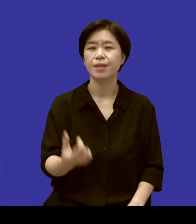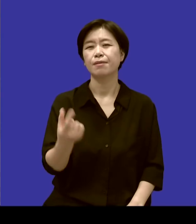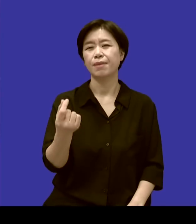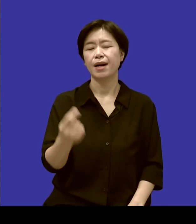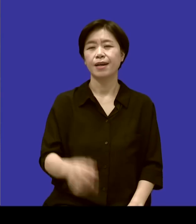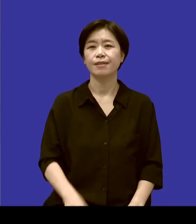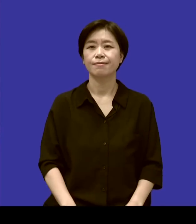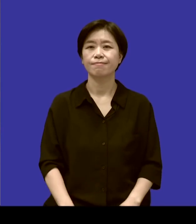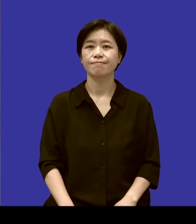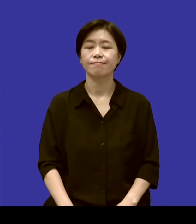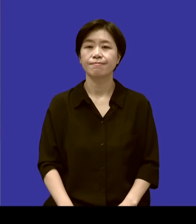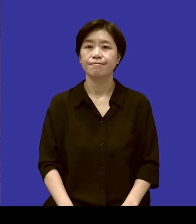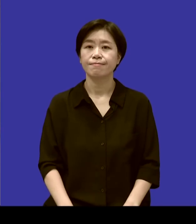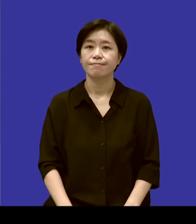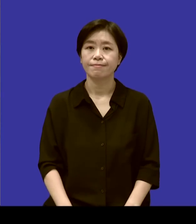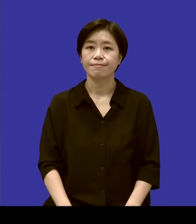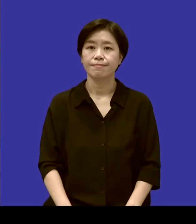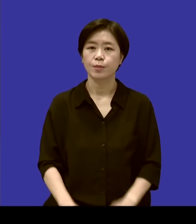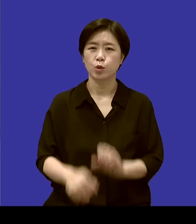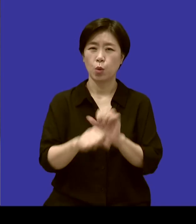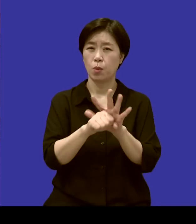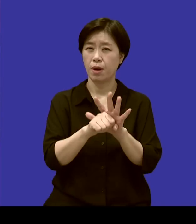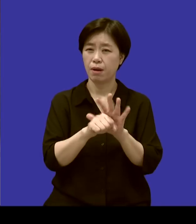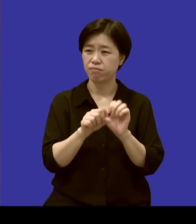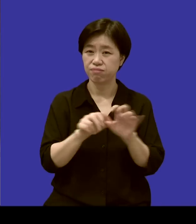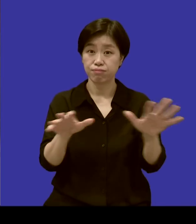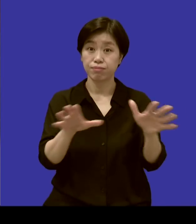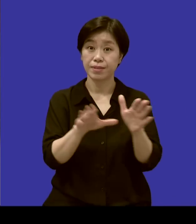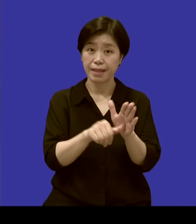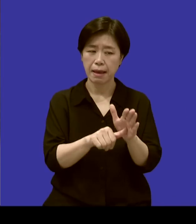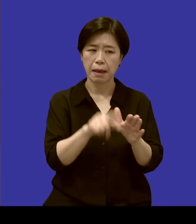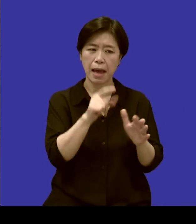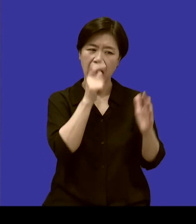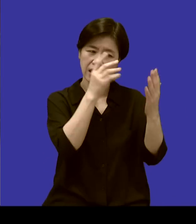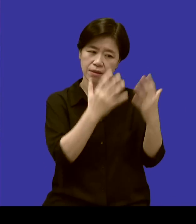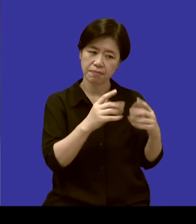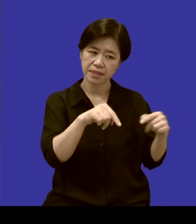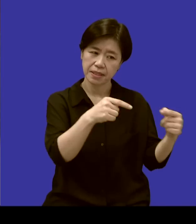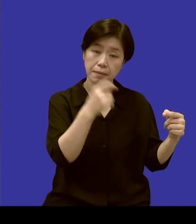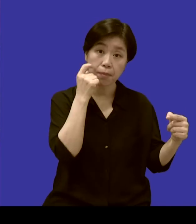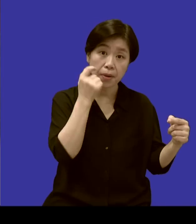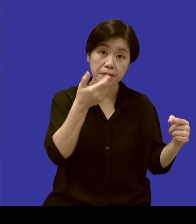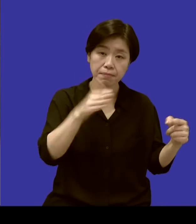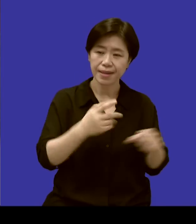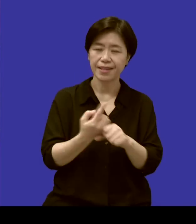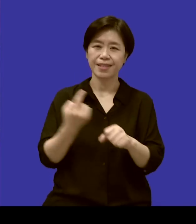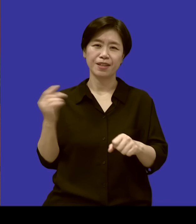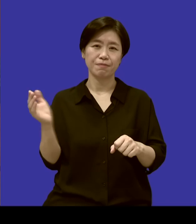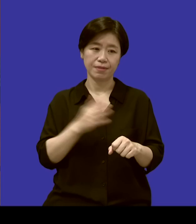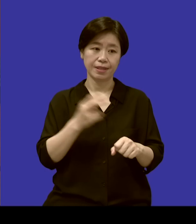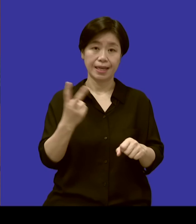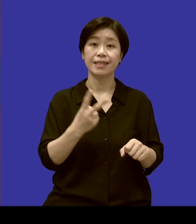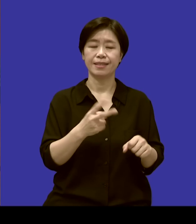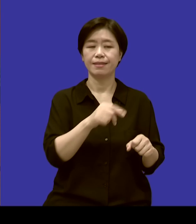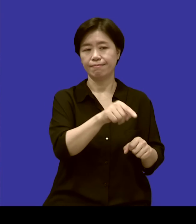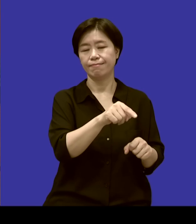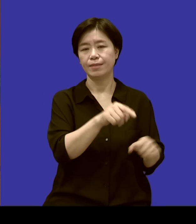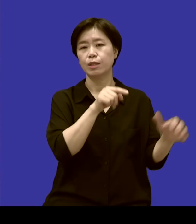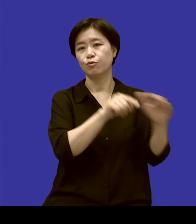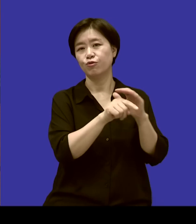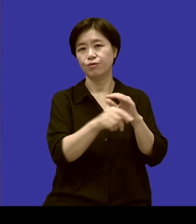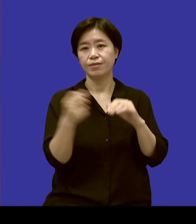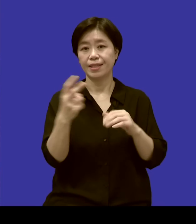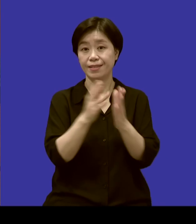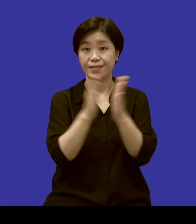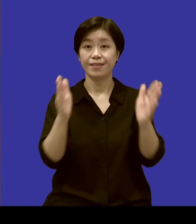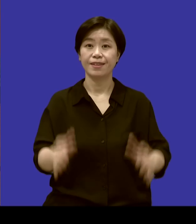바꿔서 교도소 사역을 했는데 코로나 때문에 예, 저희가 그렇죠. 스탑됐었잖아요. 네, 네, 그래서 네. 작년부터 이제 본격적으로 다시. 또 다시 지금까지 하고